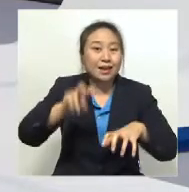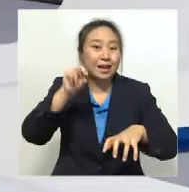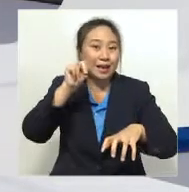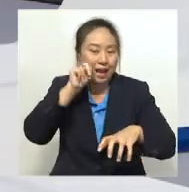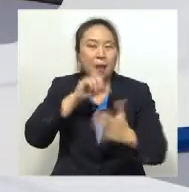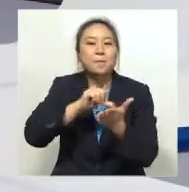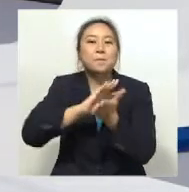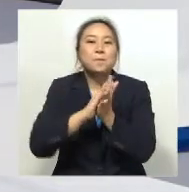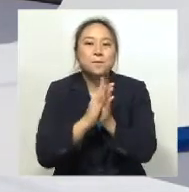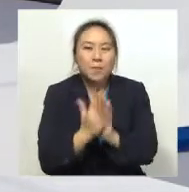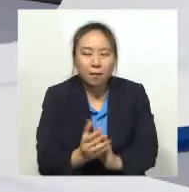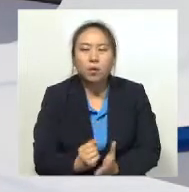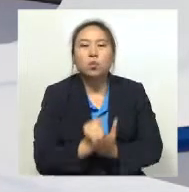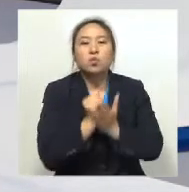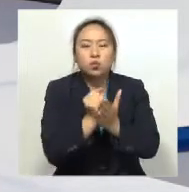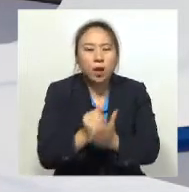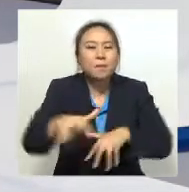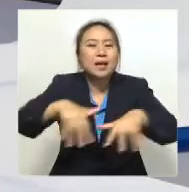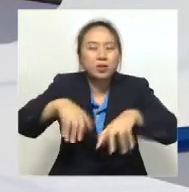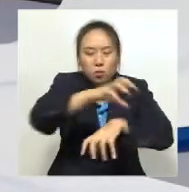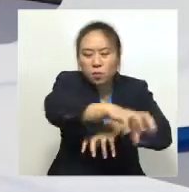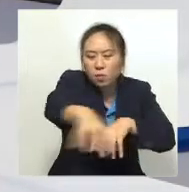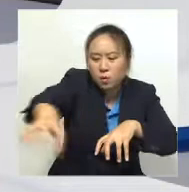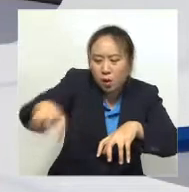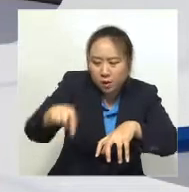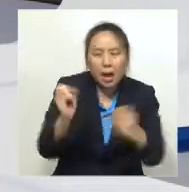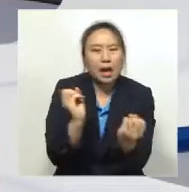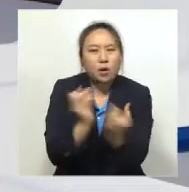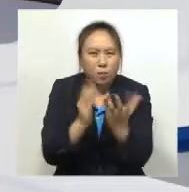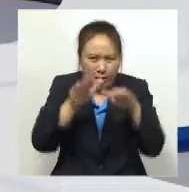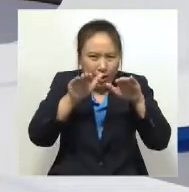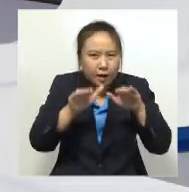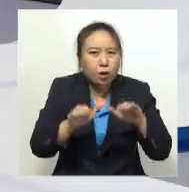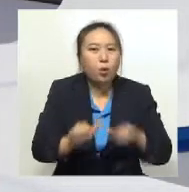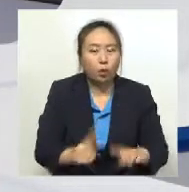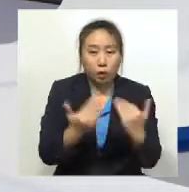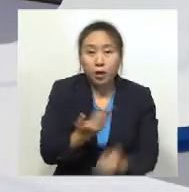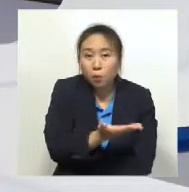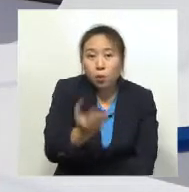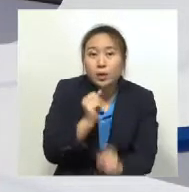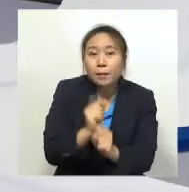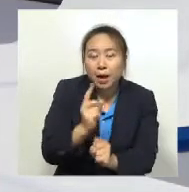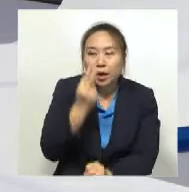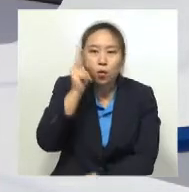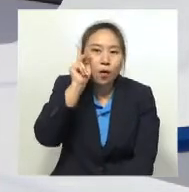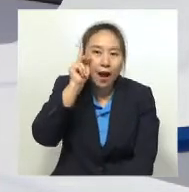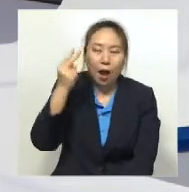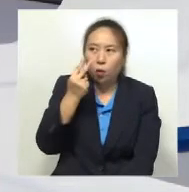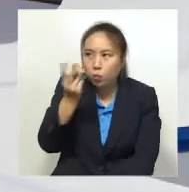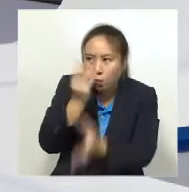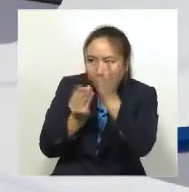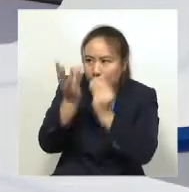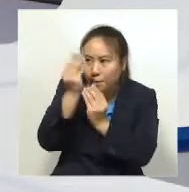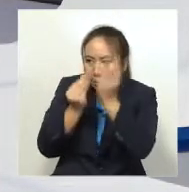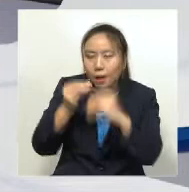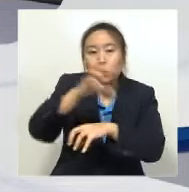ก็เพื่อจะลดผลกระทบลดความเสียให้กับประชาชนประเด็นที่คุณผู้ชมจะต้องติดตามก็คือรายงานสภาพอากาศอย่างใกล้ชิดรวมไปถึงข่าวส